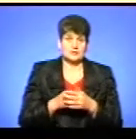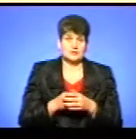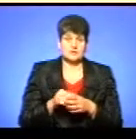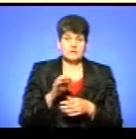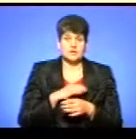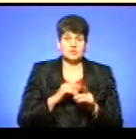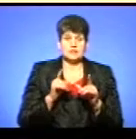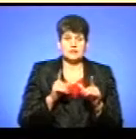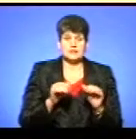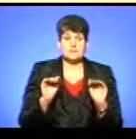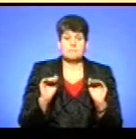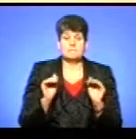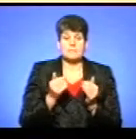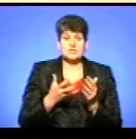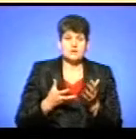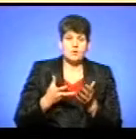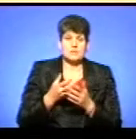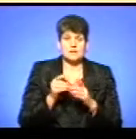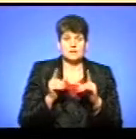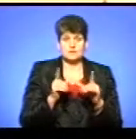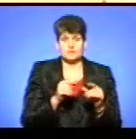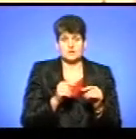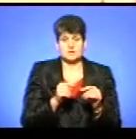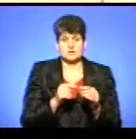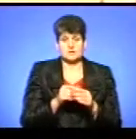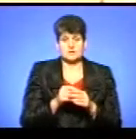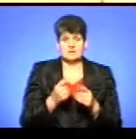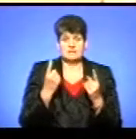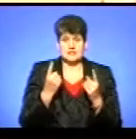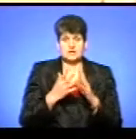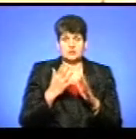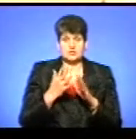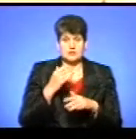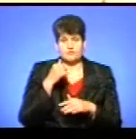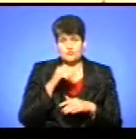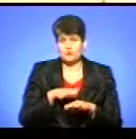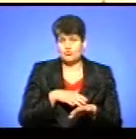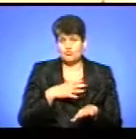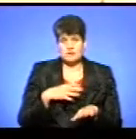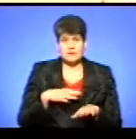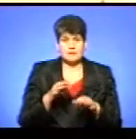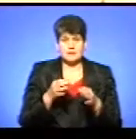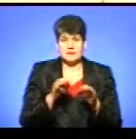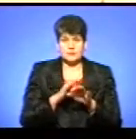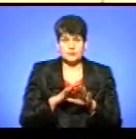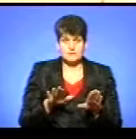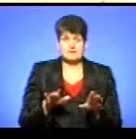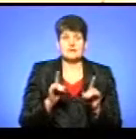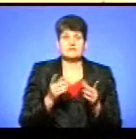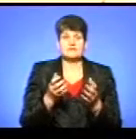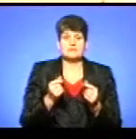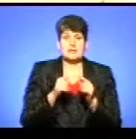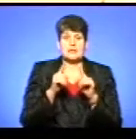їхати, менша оплата за проїзд виходить. Великі черги. Вчора довго чекали і мене не пропустили навіть взяти